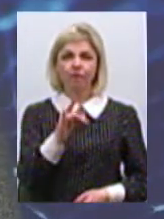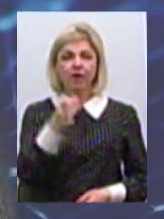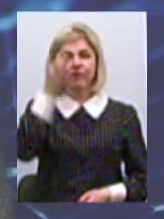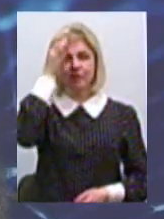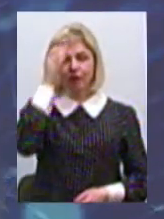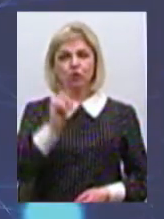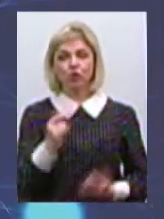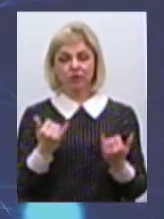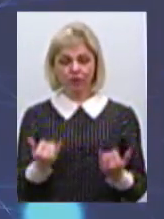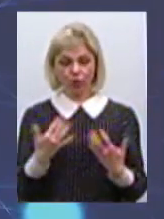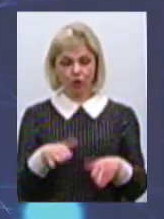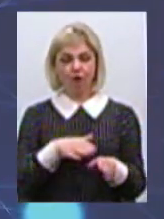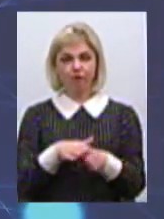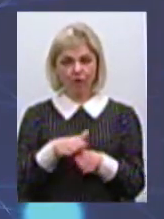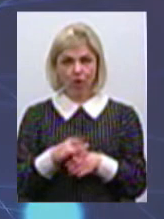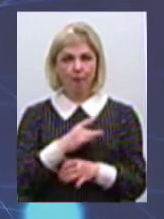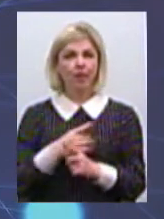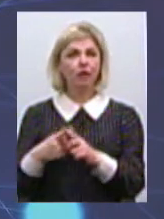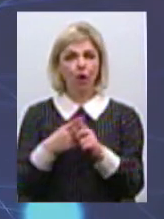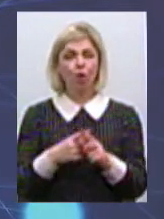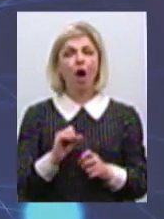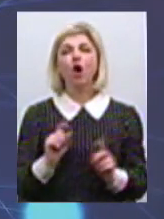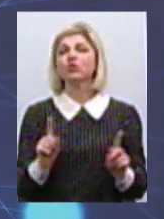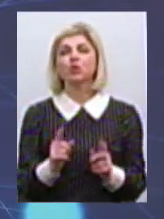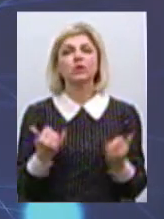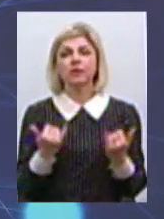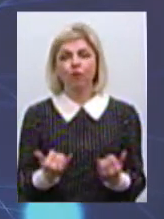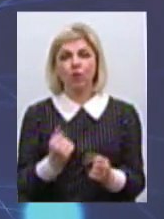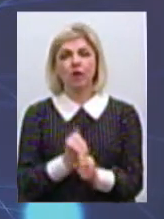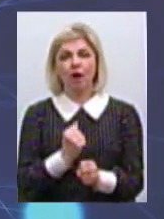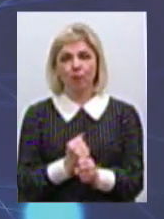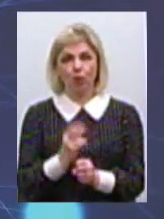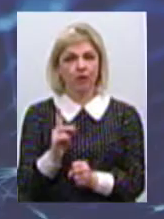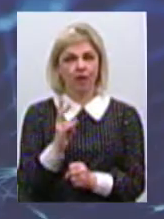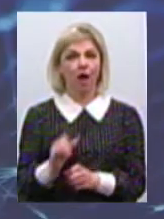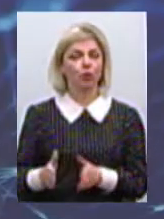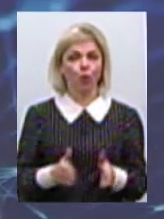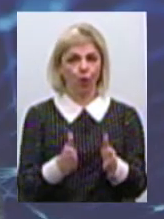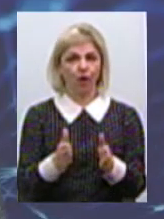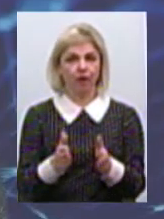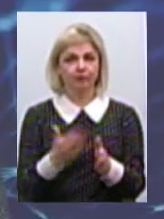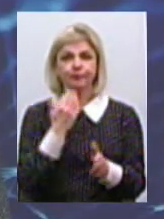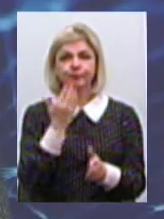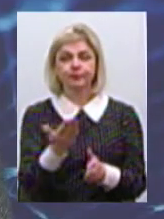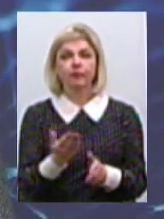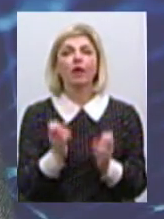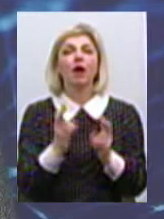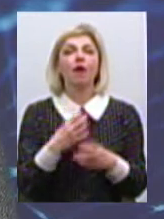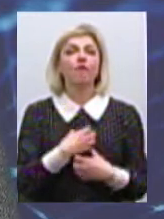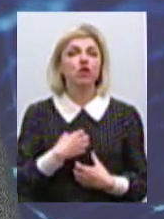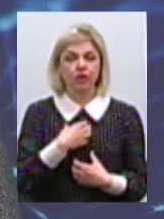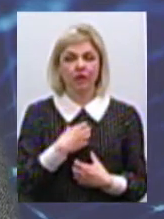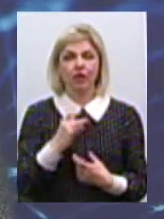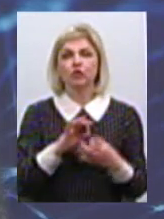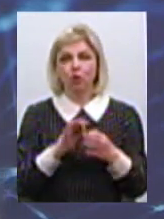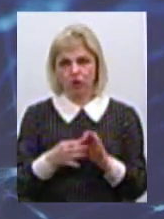сьогодні виконується, ну, білоруської фірми. А що, в принципі, які сьогодні роботи проводяться на дорогах? Це, ну, наскільки важливі і наскільки складні